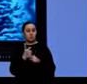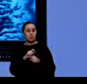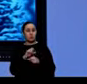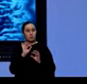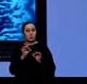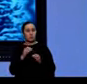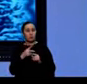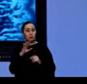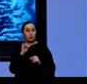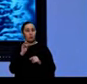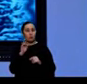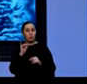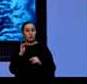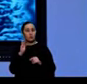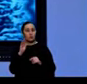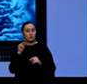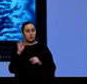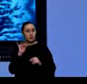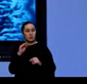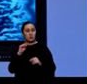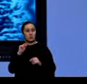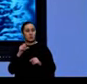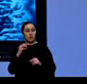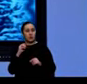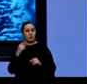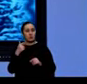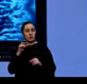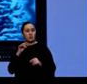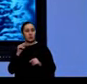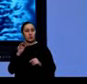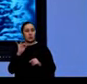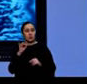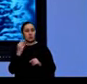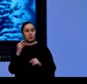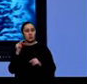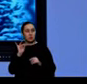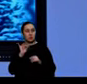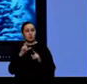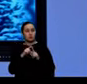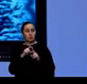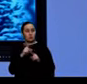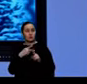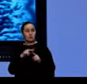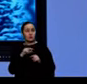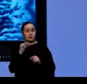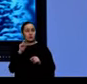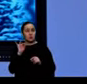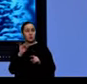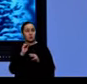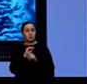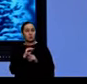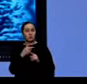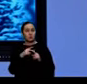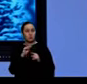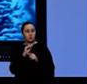Juda to'g'ri. O'quvchi, chegarachi, ishchi so'zlari chi